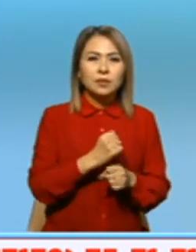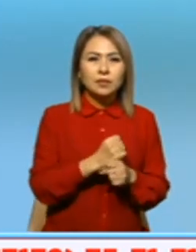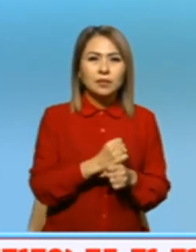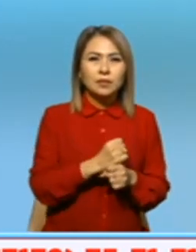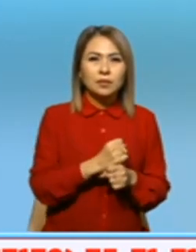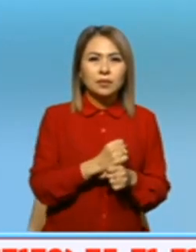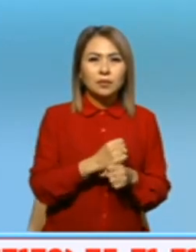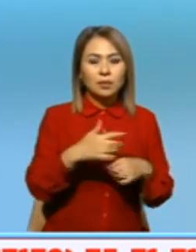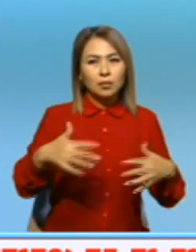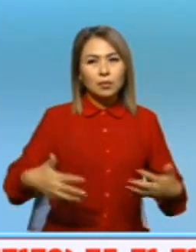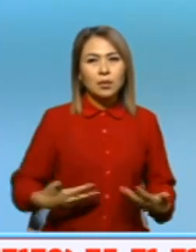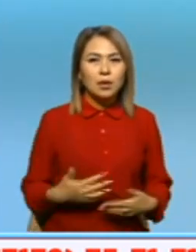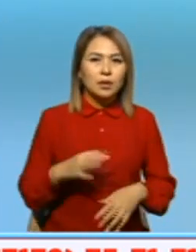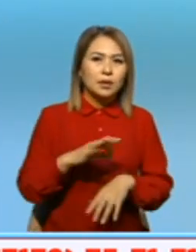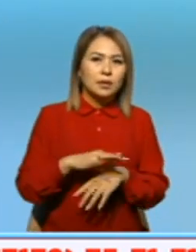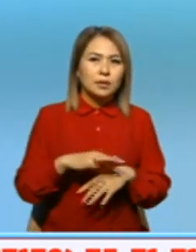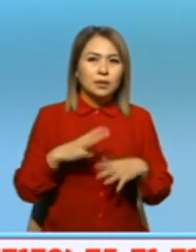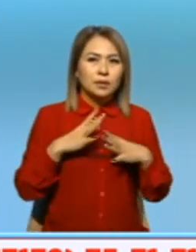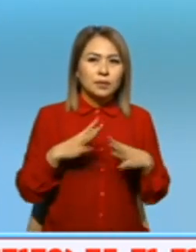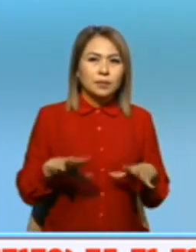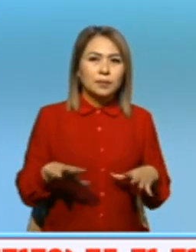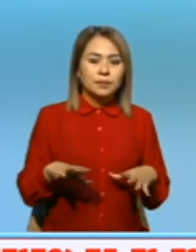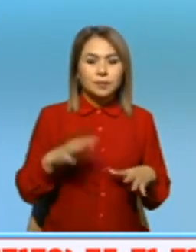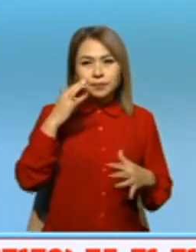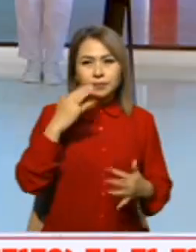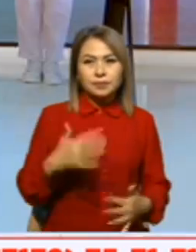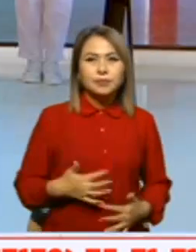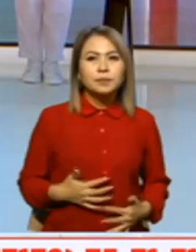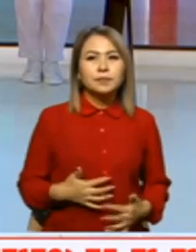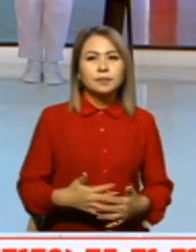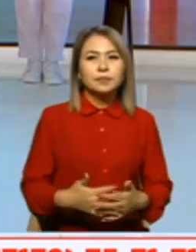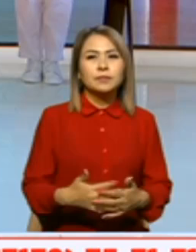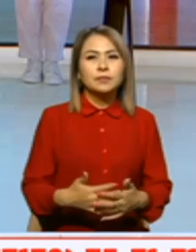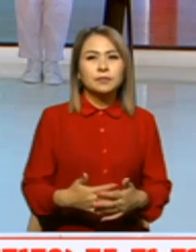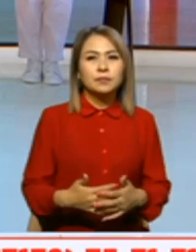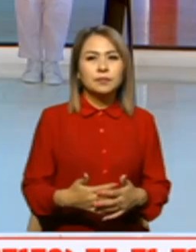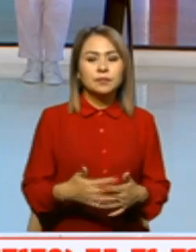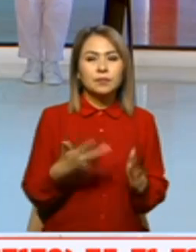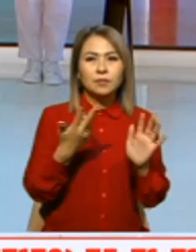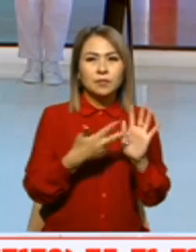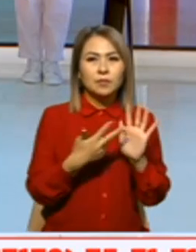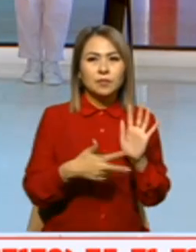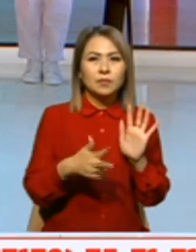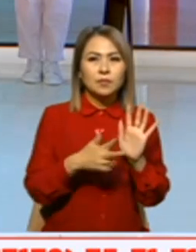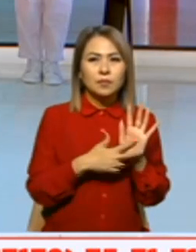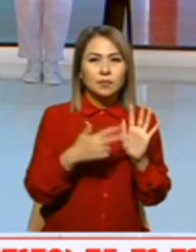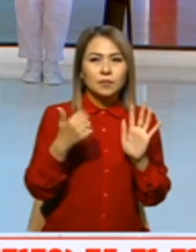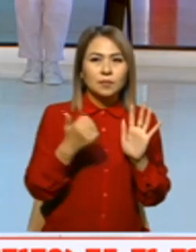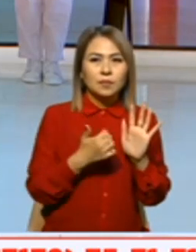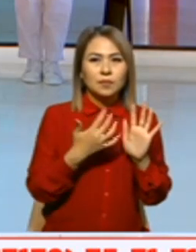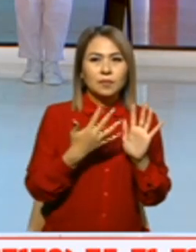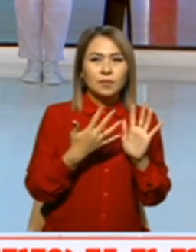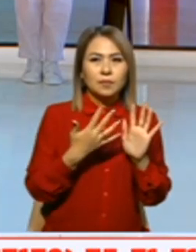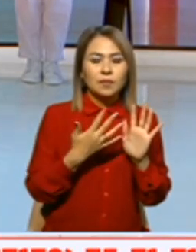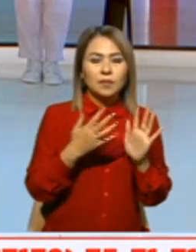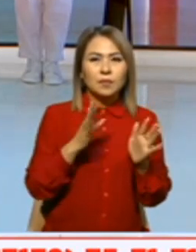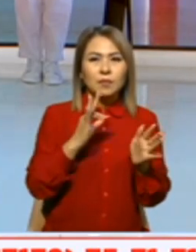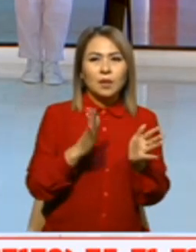тұмауда ештеңе болған жоқ. Не кезінде жүктілік кезінде ше, и 38 апта 5 күнде менде отслойка